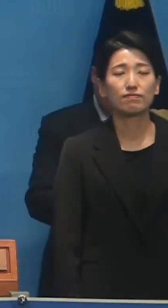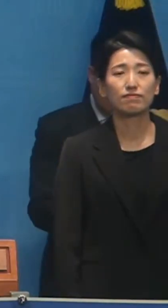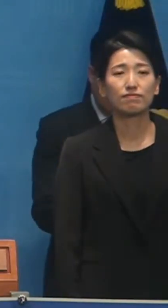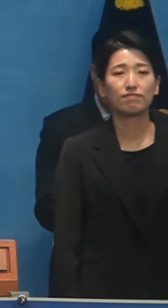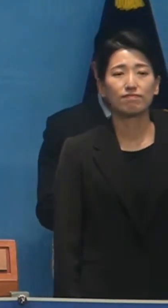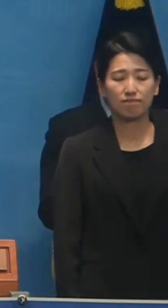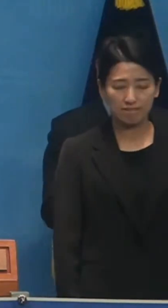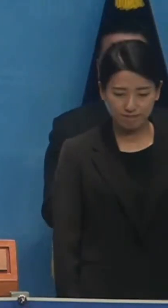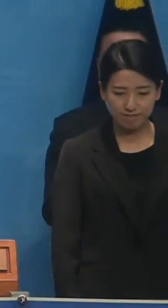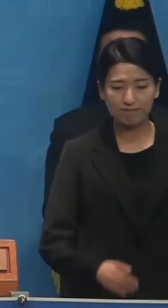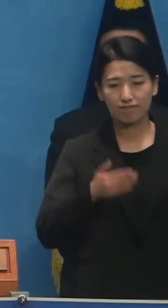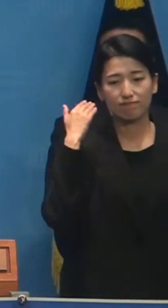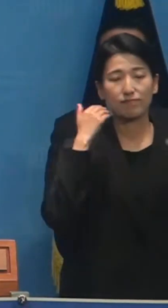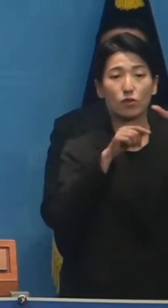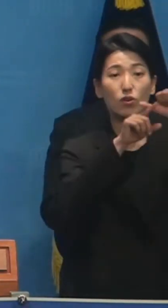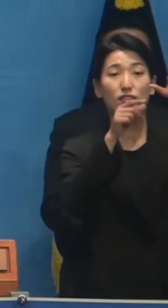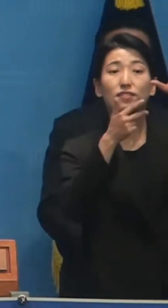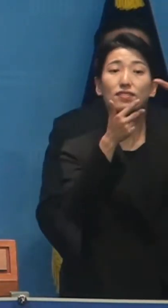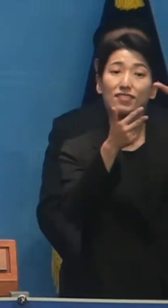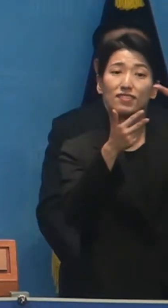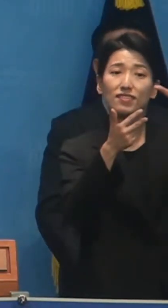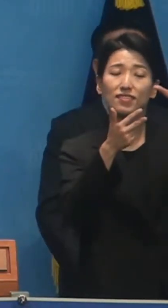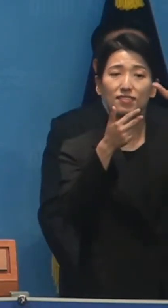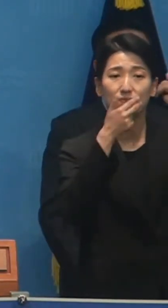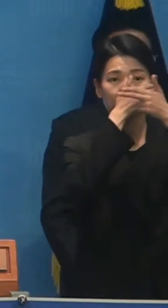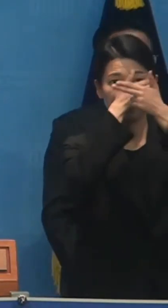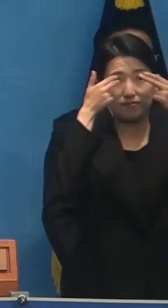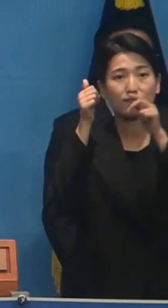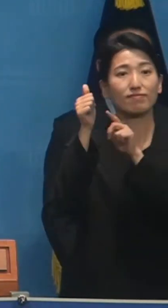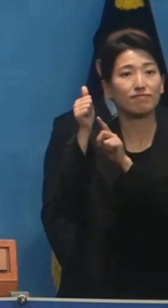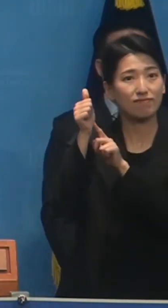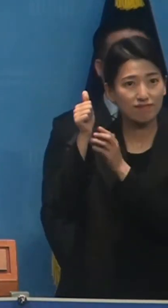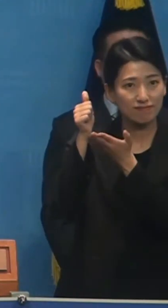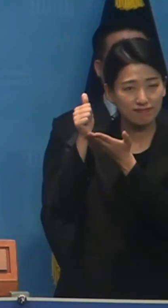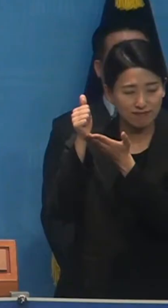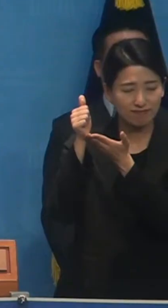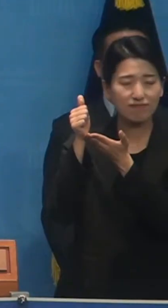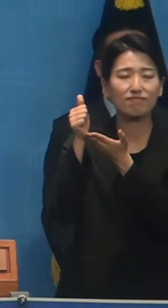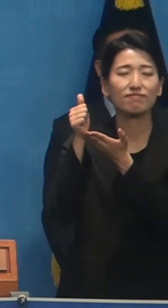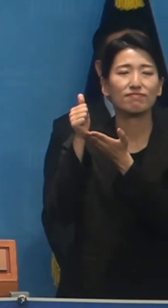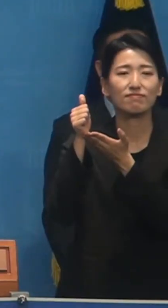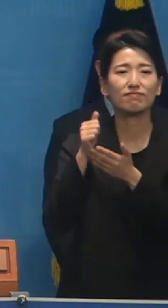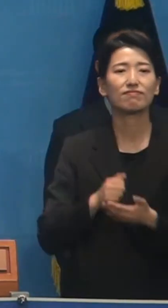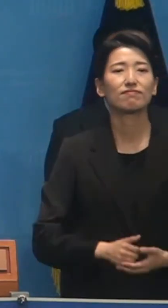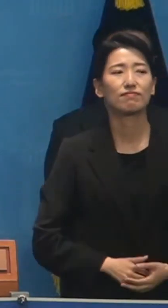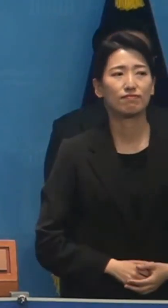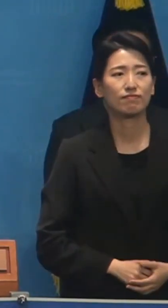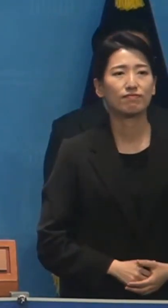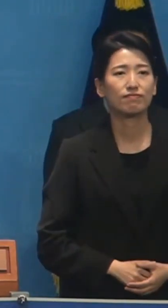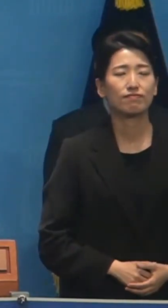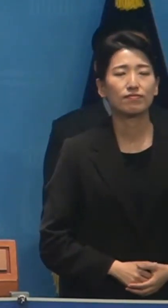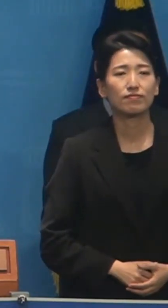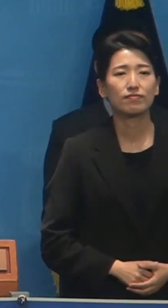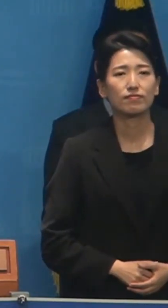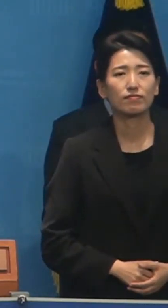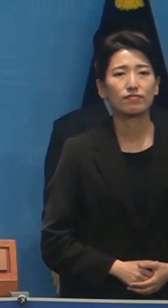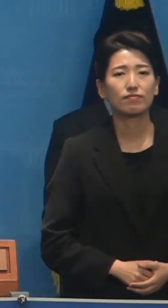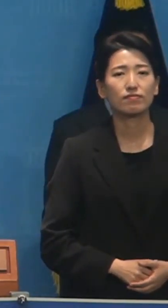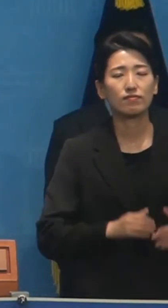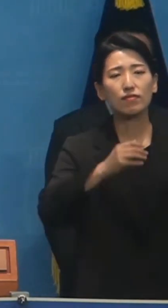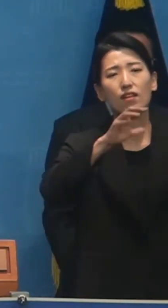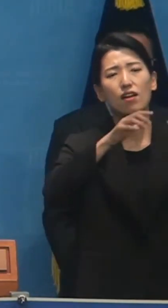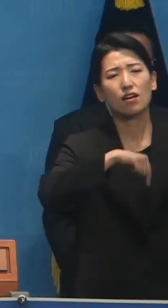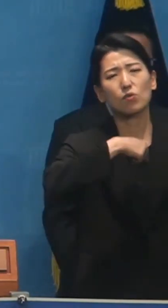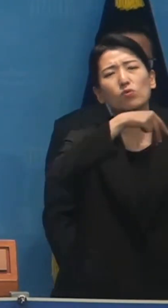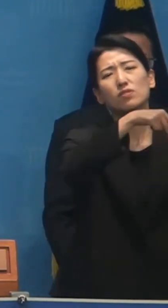네, 지난 5월 7일 우리 이재명 후보께서 나라를 위해서